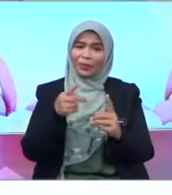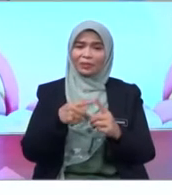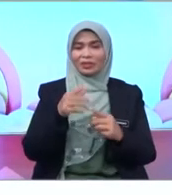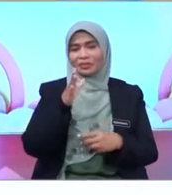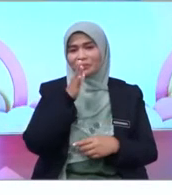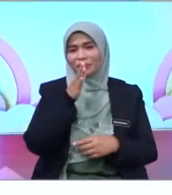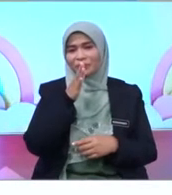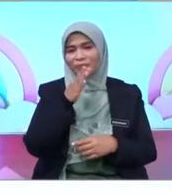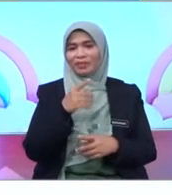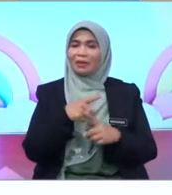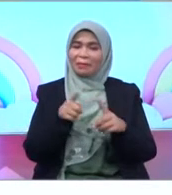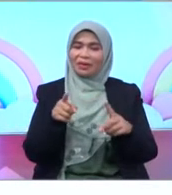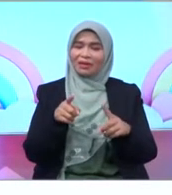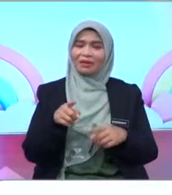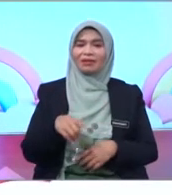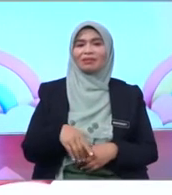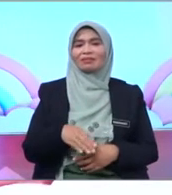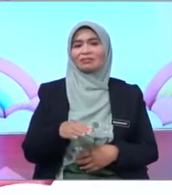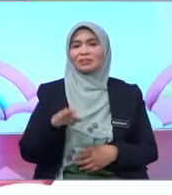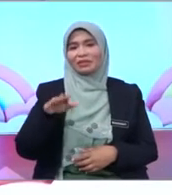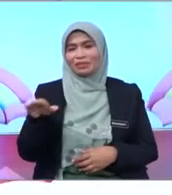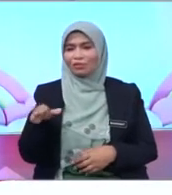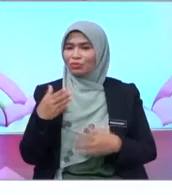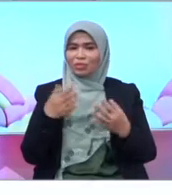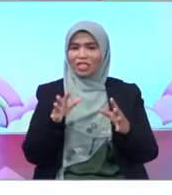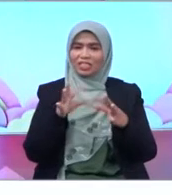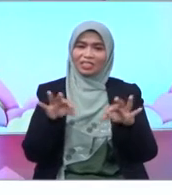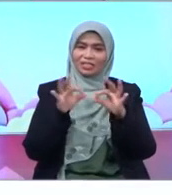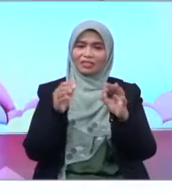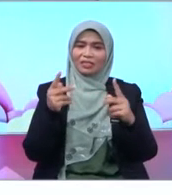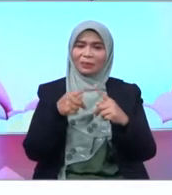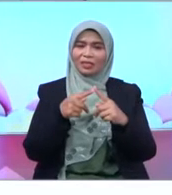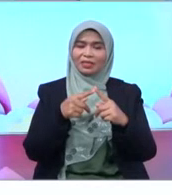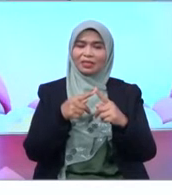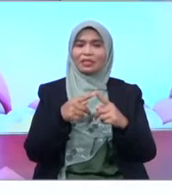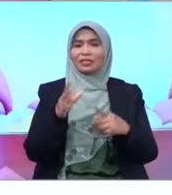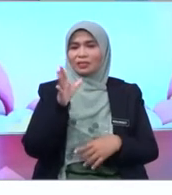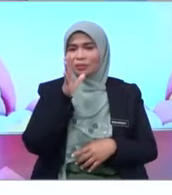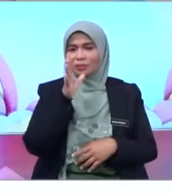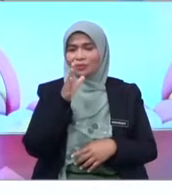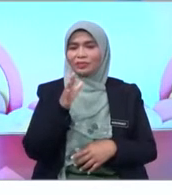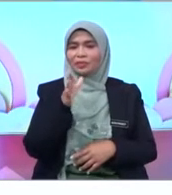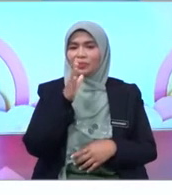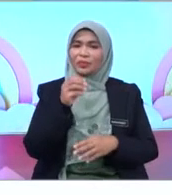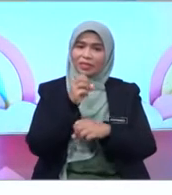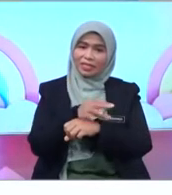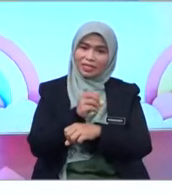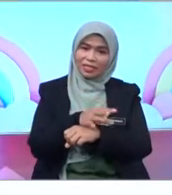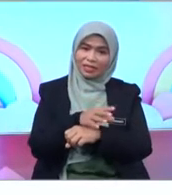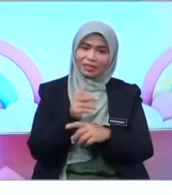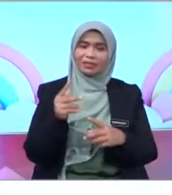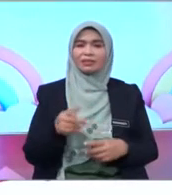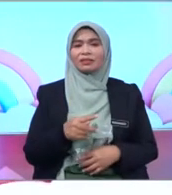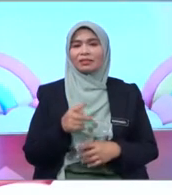ada adiknya telah menceritakan kepada ibu-ibu menasehati Ardi agar di mengajar adik-adiknya